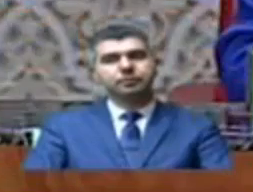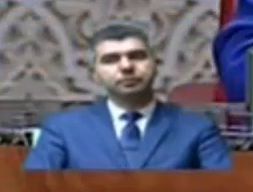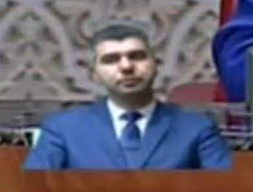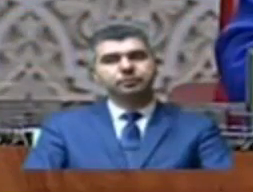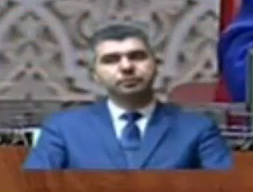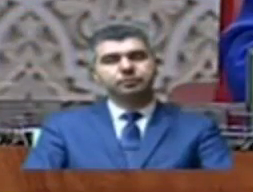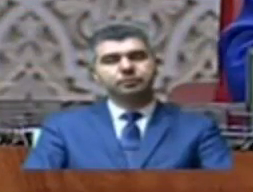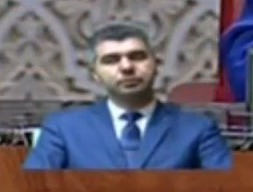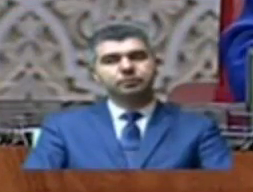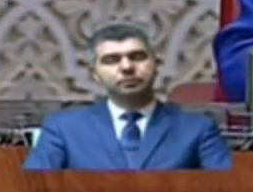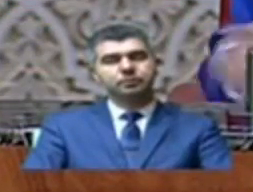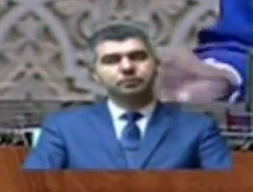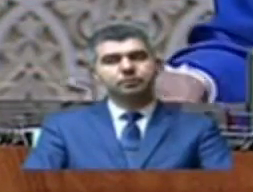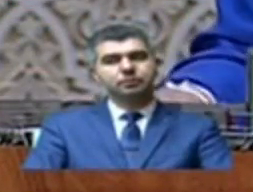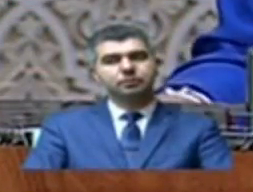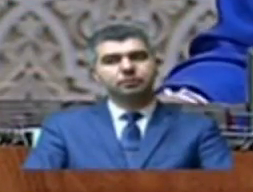شكرا شكرا.